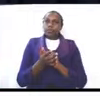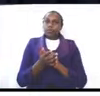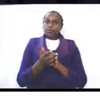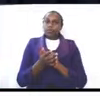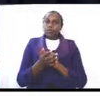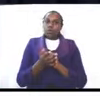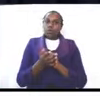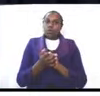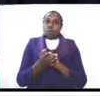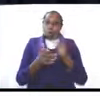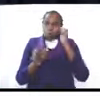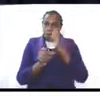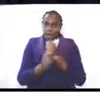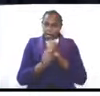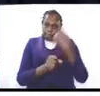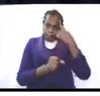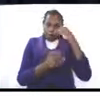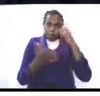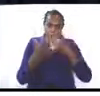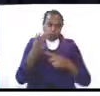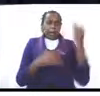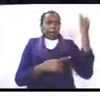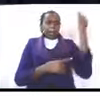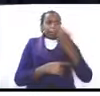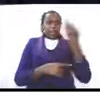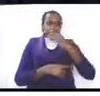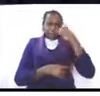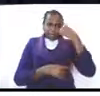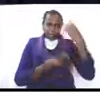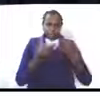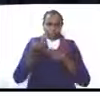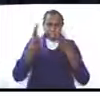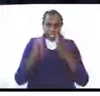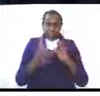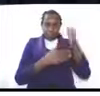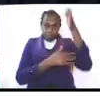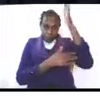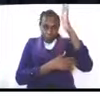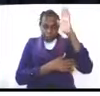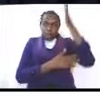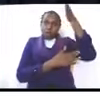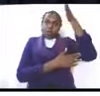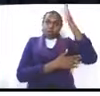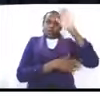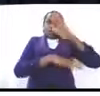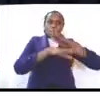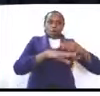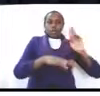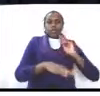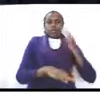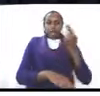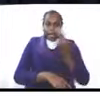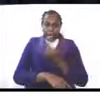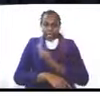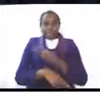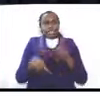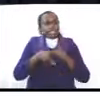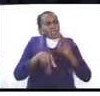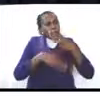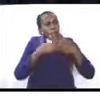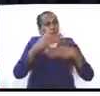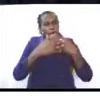ya mhubiri wa injili. Na hii inamaanisha ya kuwa Mungu ametuitia, na sisi wote